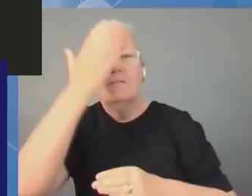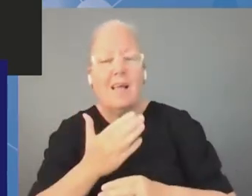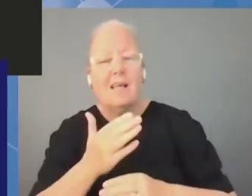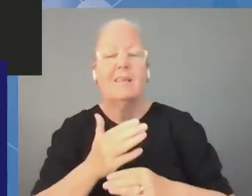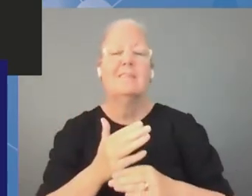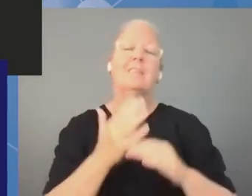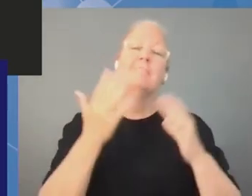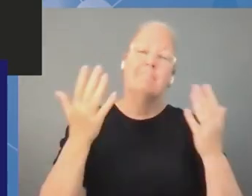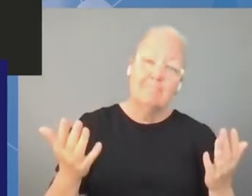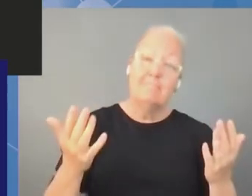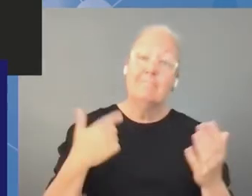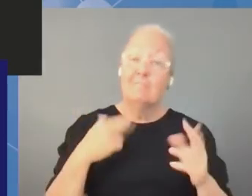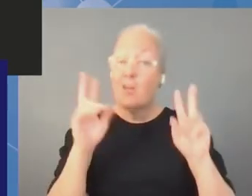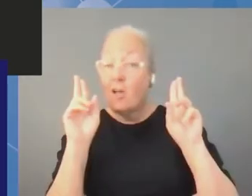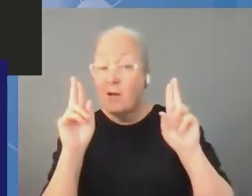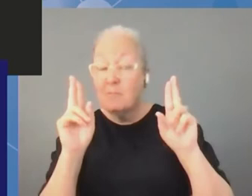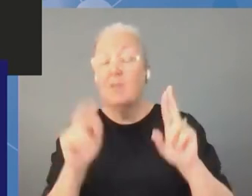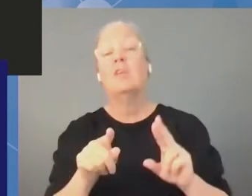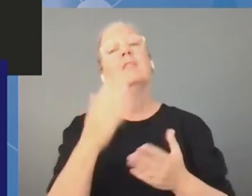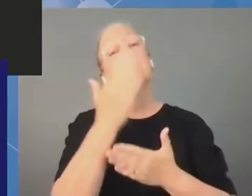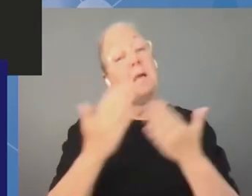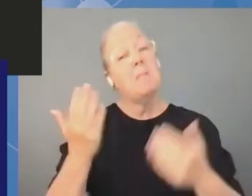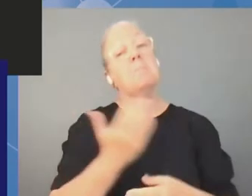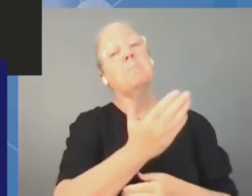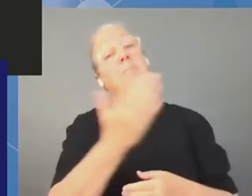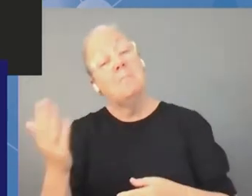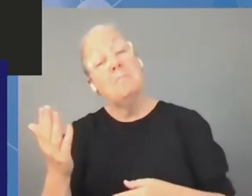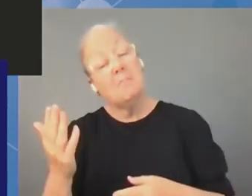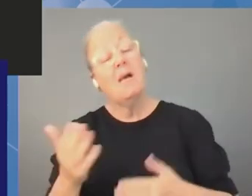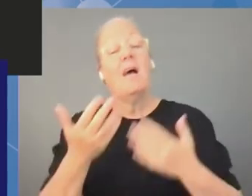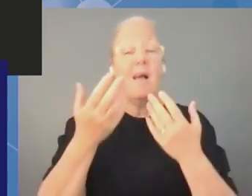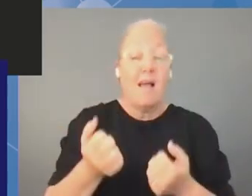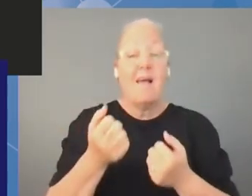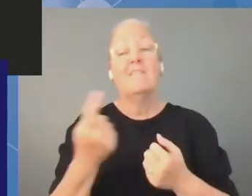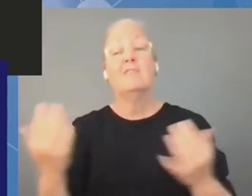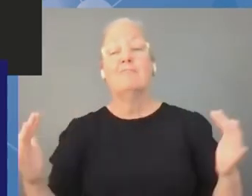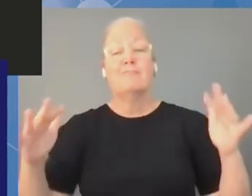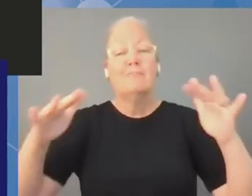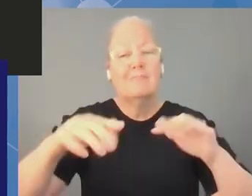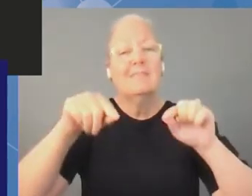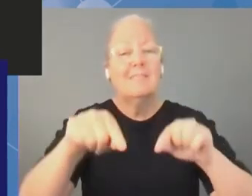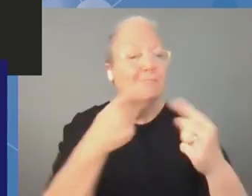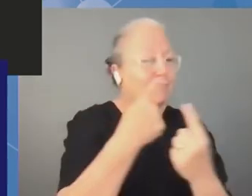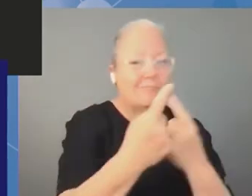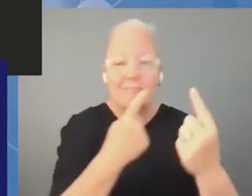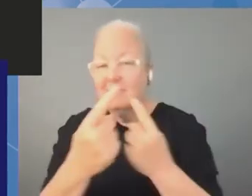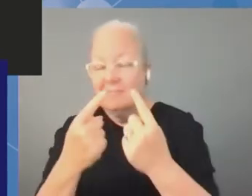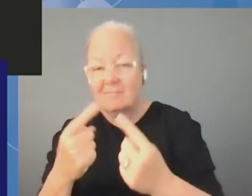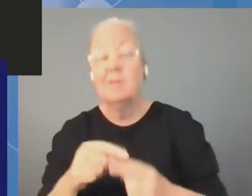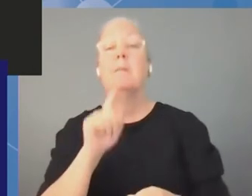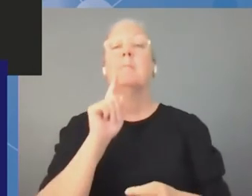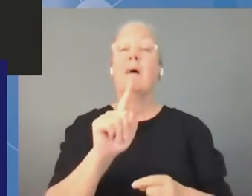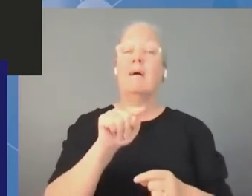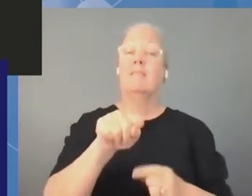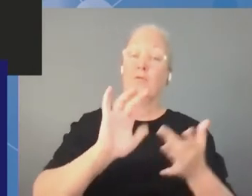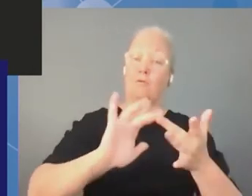的将来可以面对面的见面。有的人已经可以在各种情况下